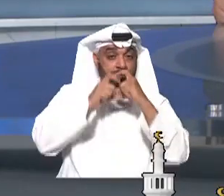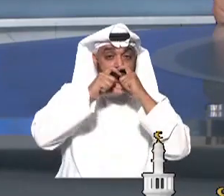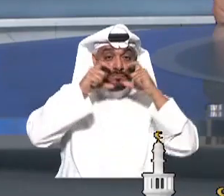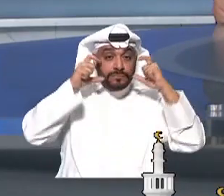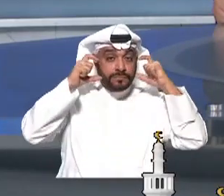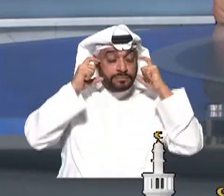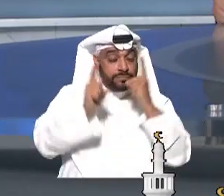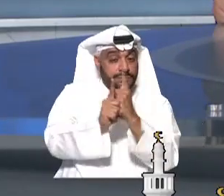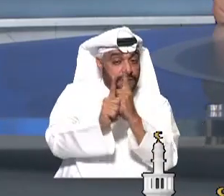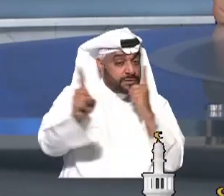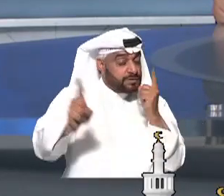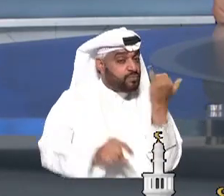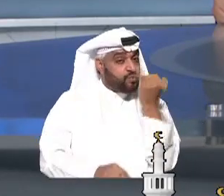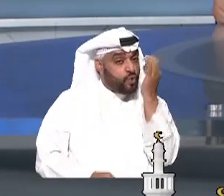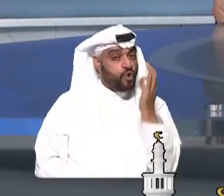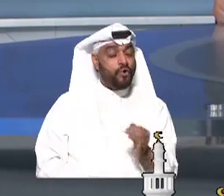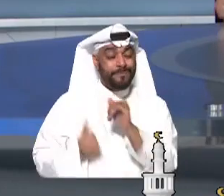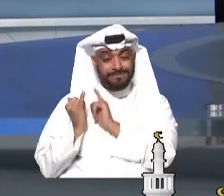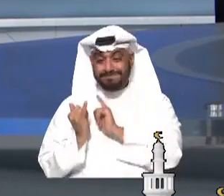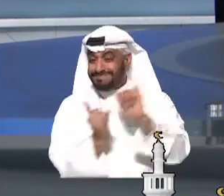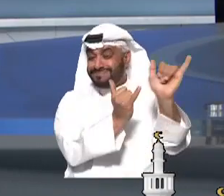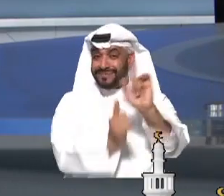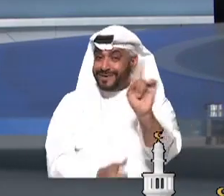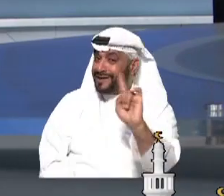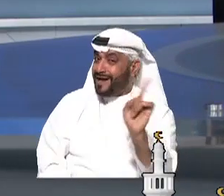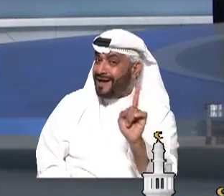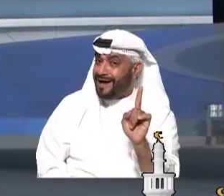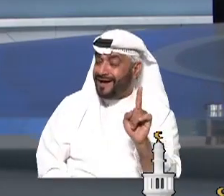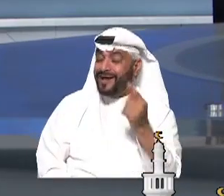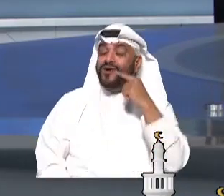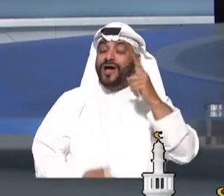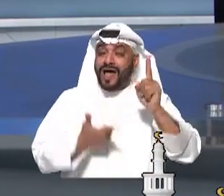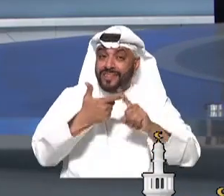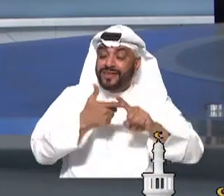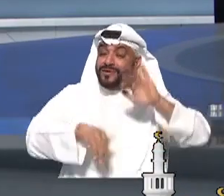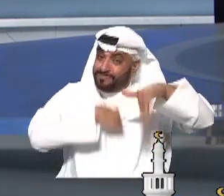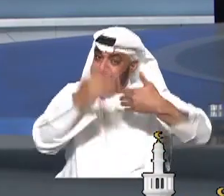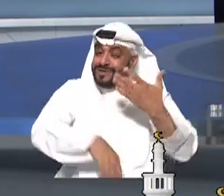بكافة الإجراءات الوقائية والمبادرة في أخذ التطعيم ضد الفيروس.